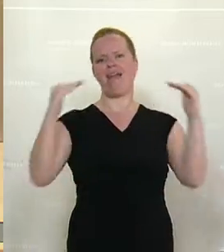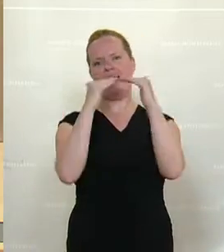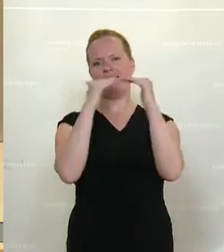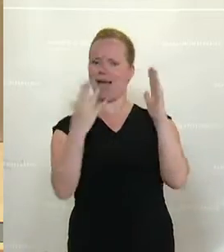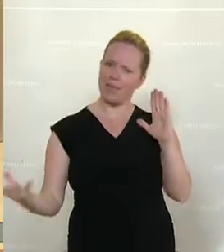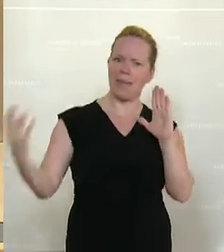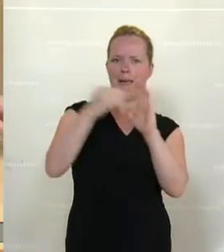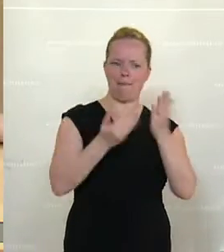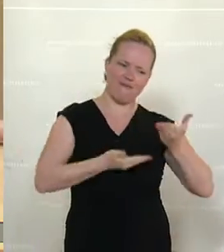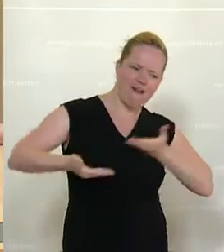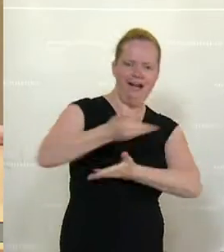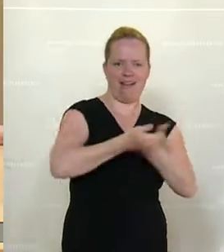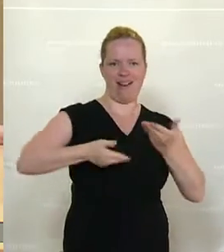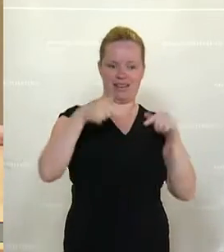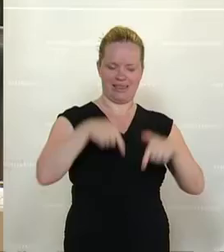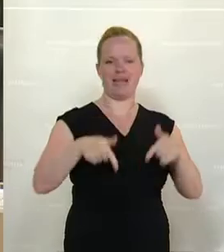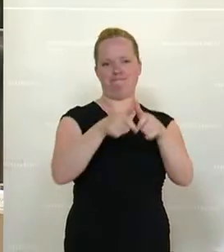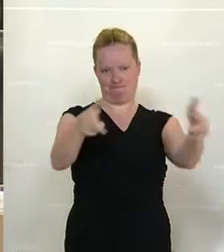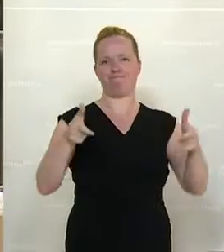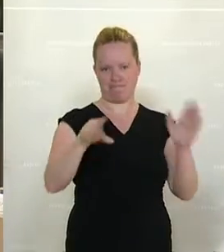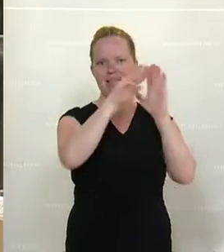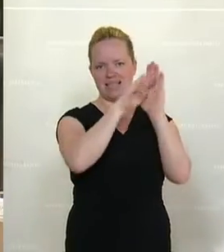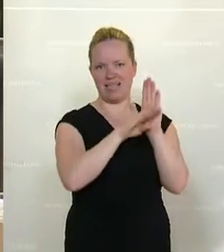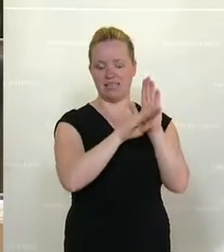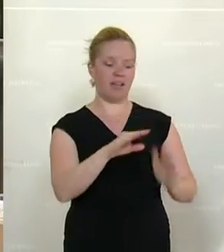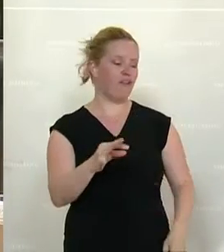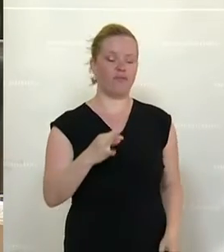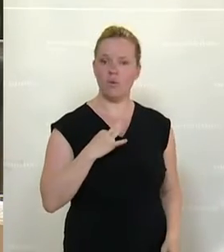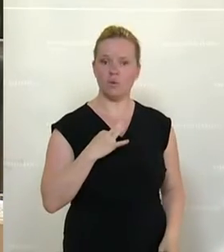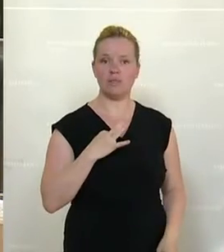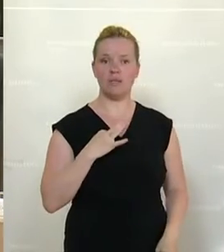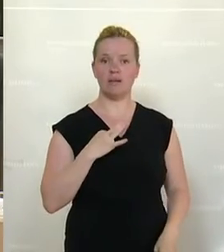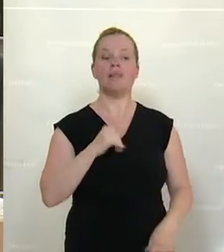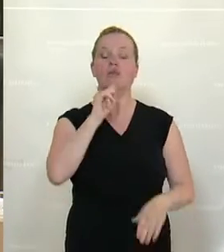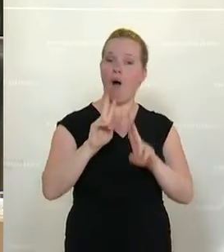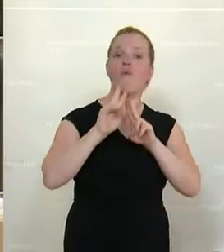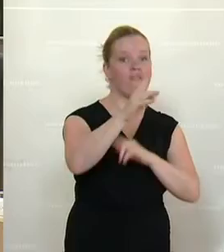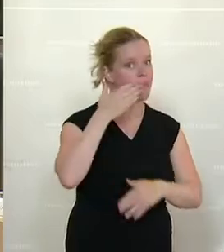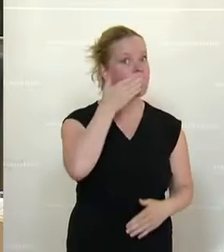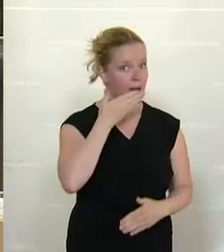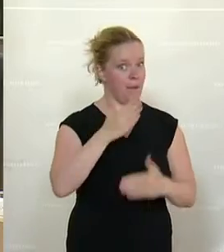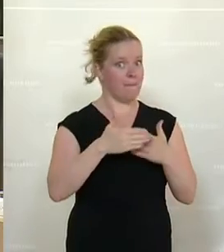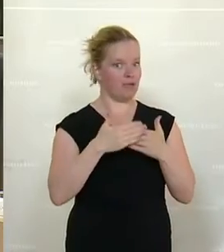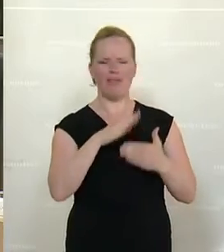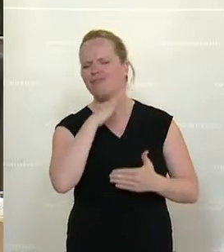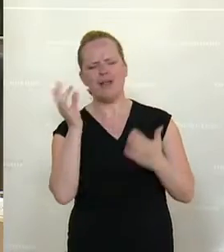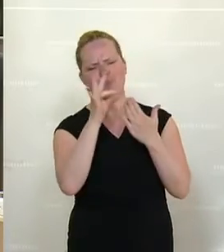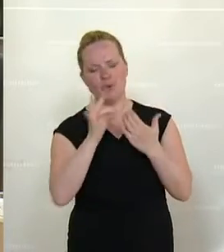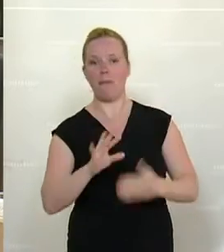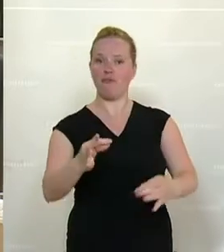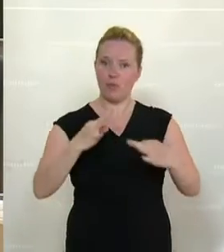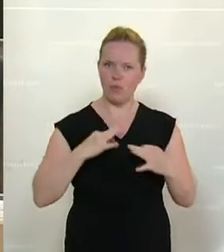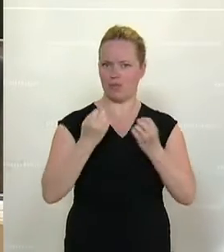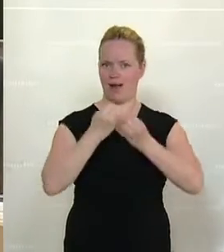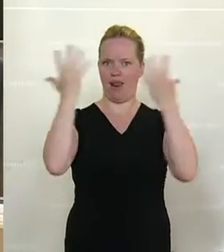mit hineinzupacken in dieses Gesetz. Für uns ist das klar, nicht nur, ja, auch die Fernwärme beispielsweise, so viele weitere Punkte, aber für uns ist